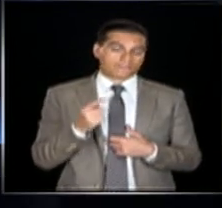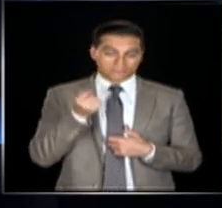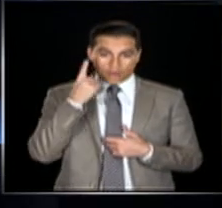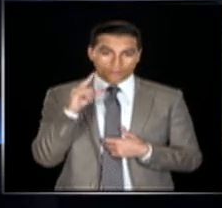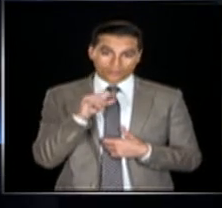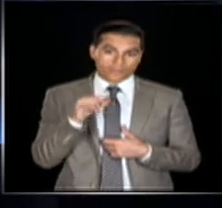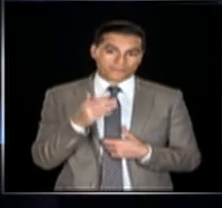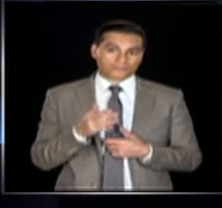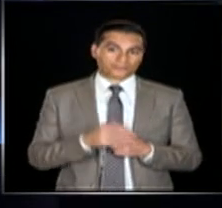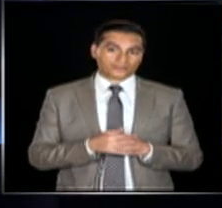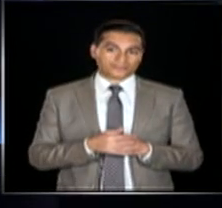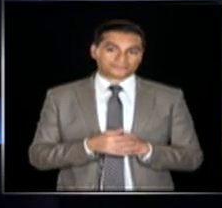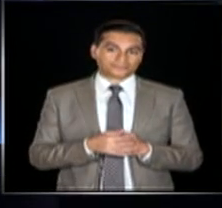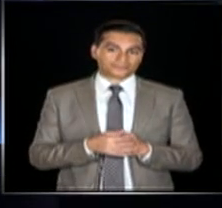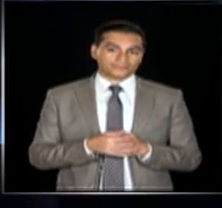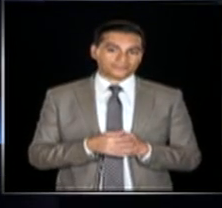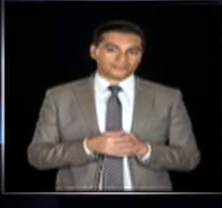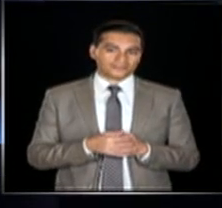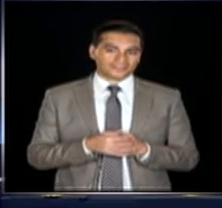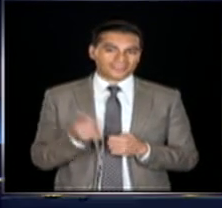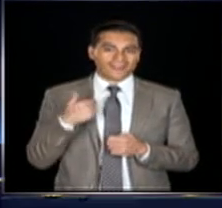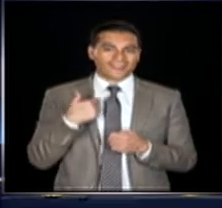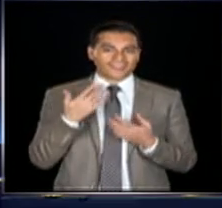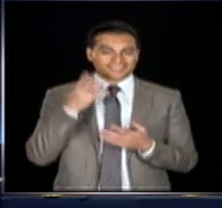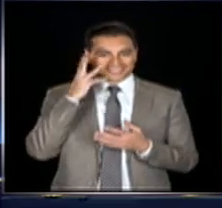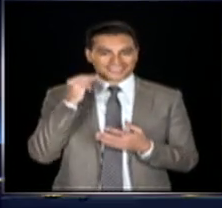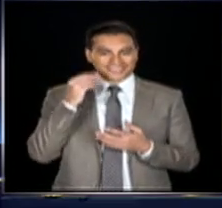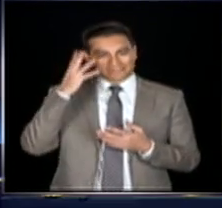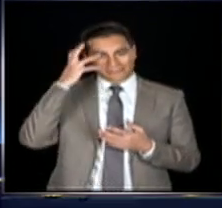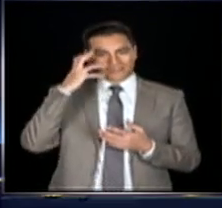أصلاً يعني نسيت أن محمد صلاح بيلعب في ليفربول أصلاً. سؤال سهل وطار.